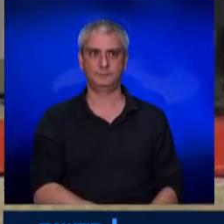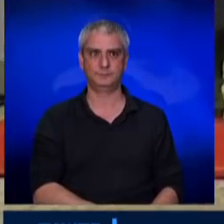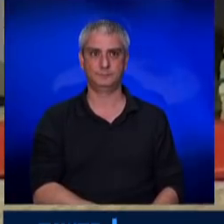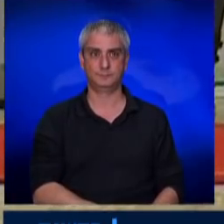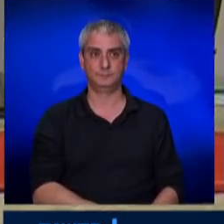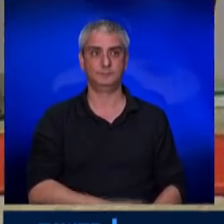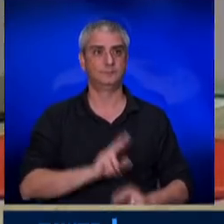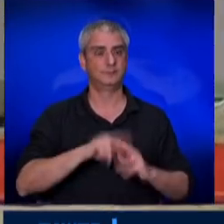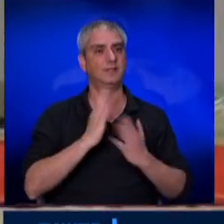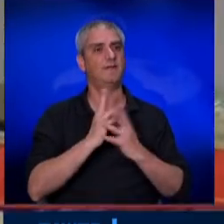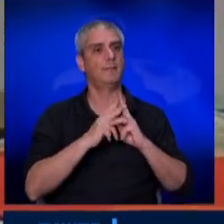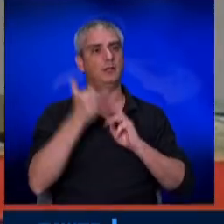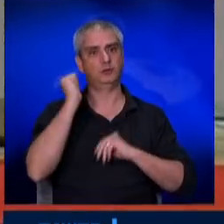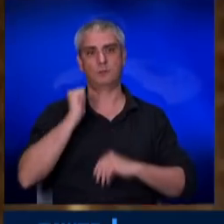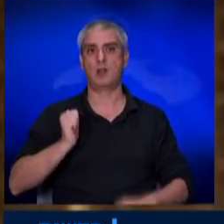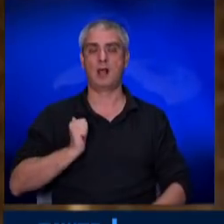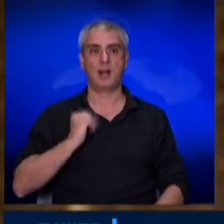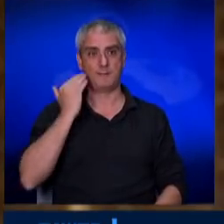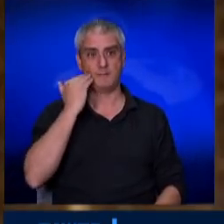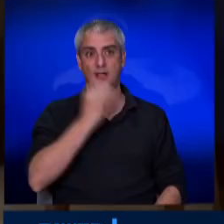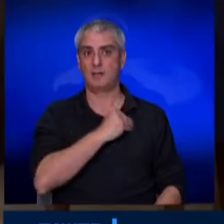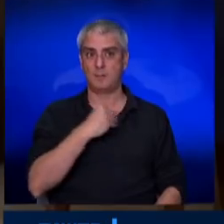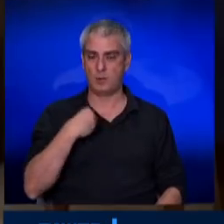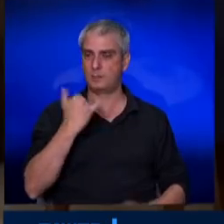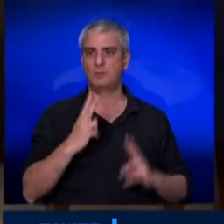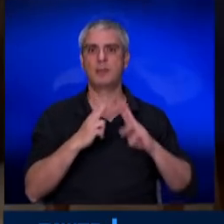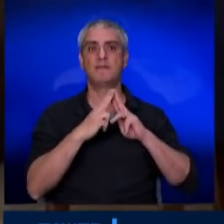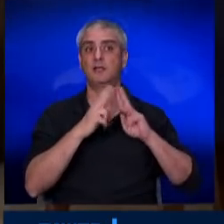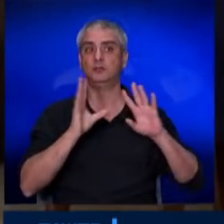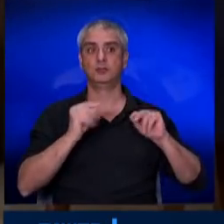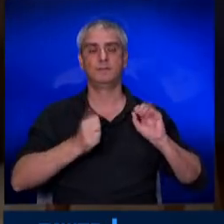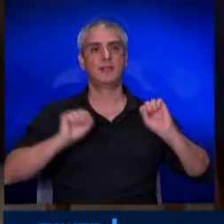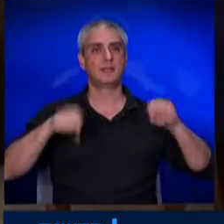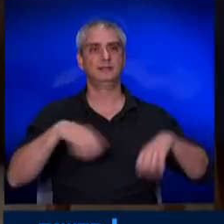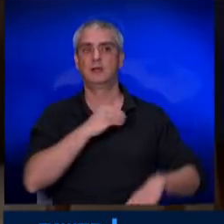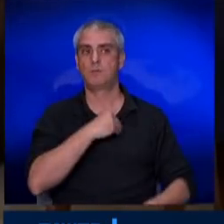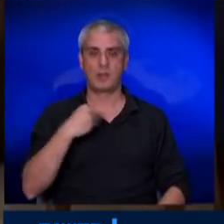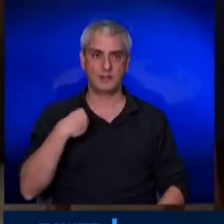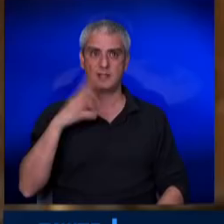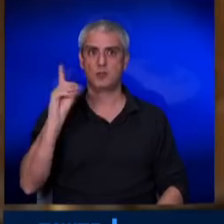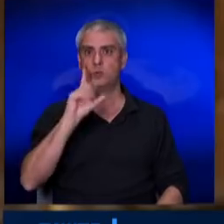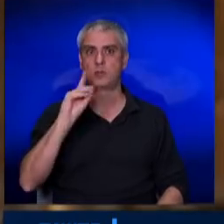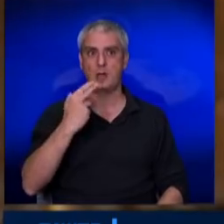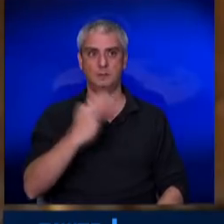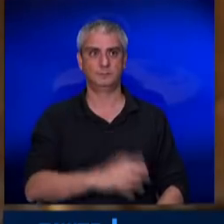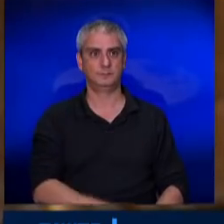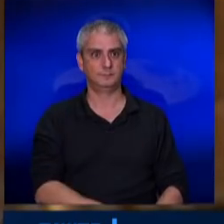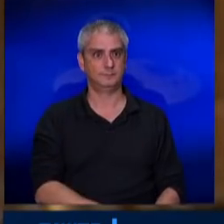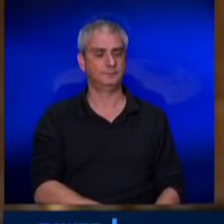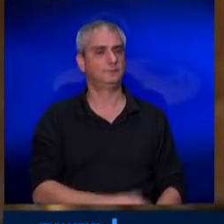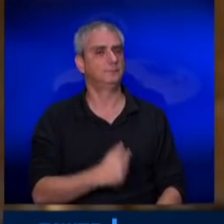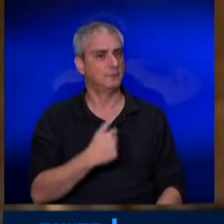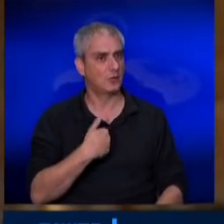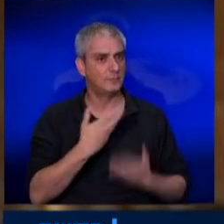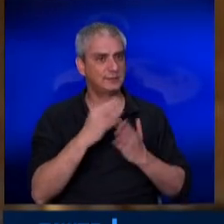אחרי שפגש אתמול חיילים אמריקנים בפולין, היום נפגש ביידן עם הנשיא הפולני דודה. We take